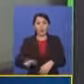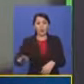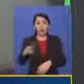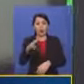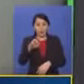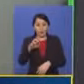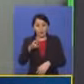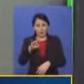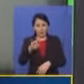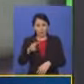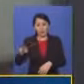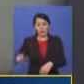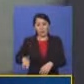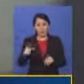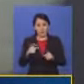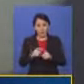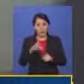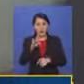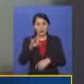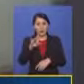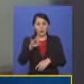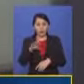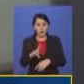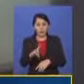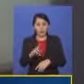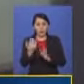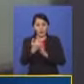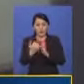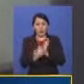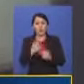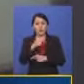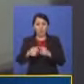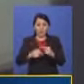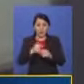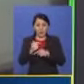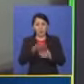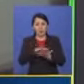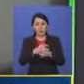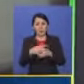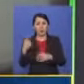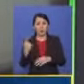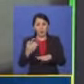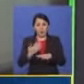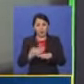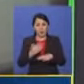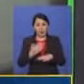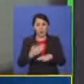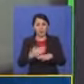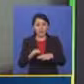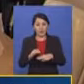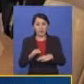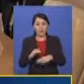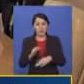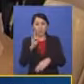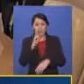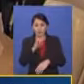Авагро серіктестігінің директоры Николай Ерохин базынасымен жүгінді. Кәсіпкер отандық ауыл шаруашылығы техникасын субсидиялаудың мөлшерлемесі төмен